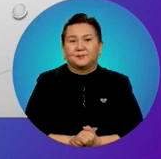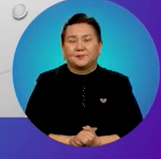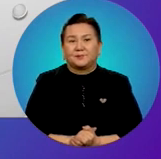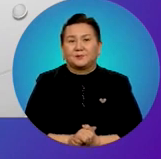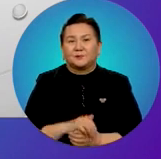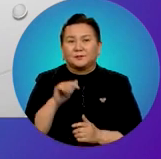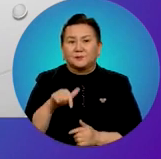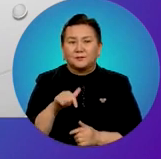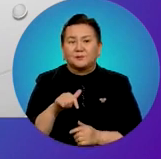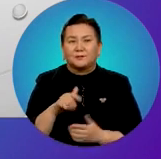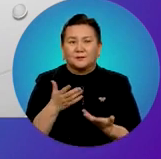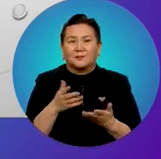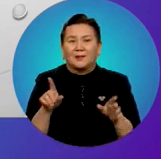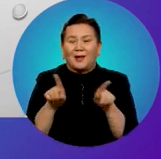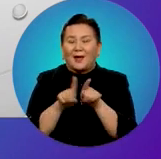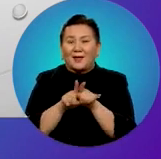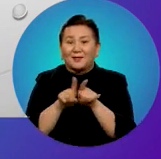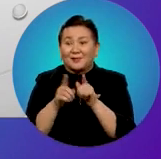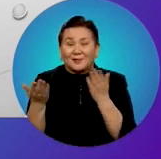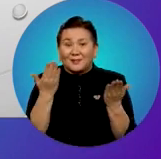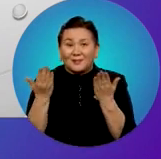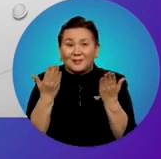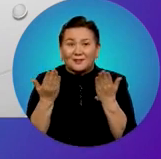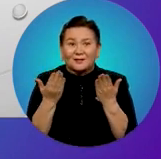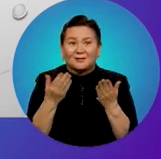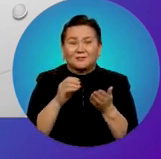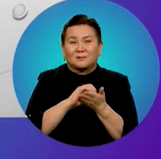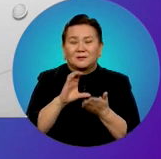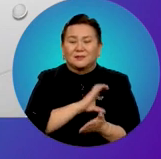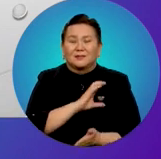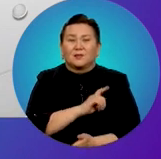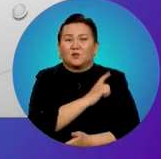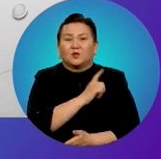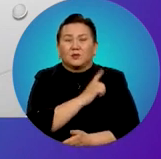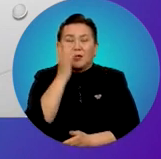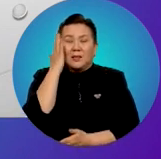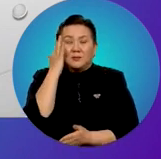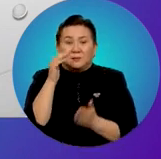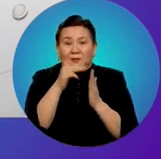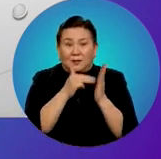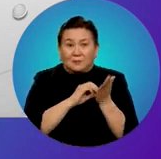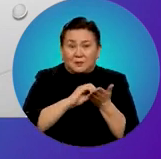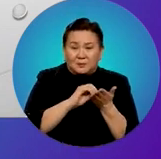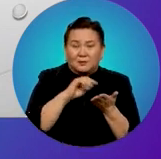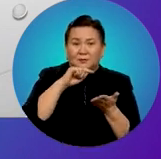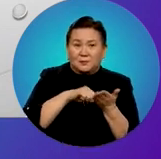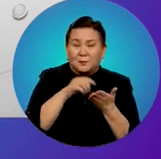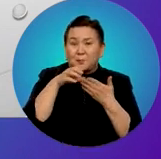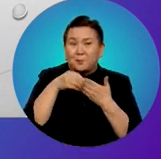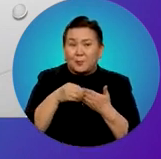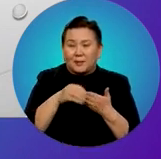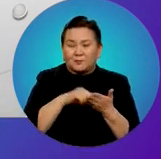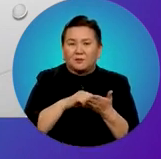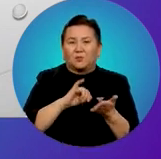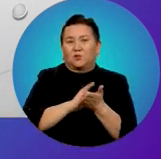За энд болохоор адилтгал амьдчлал хүншүүллийн арга хэрэглэсэн сэтгэл хөдлөлийн арга хэрэглүүр болсноос гадна энд байгаа баримт нь бас учир